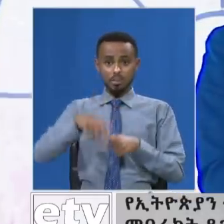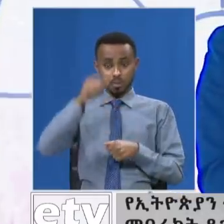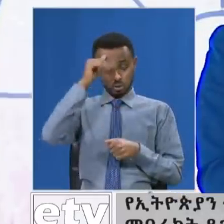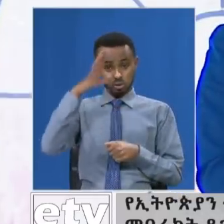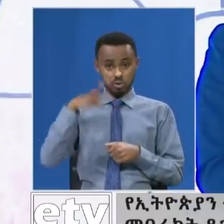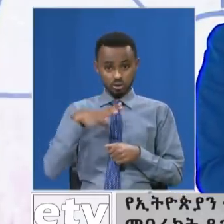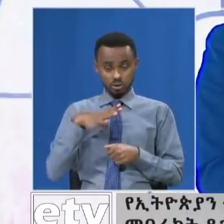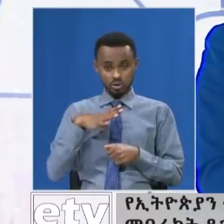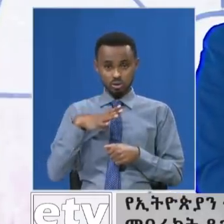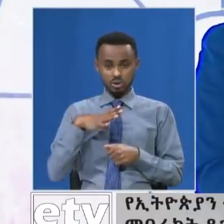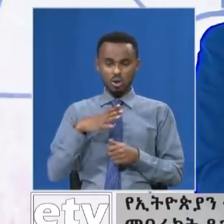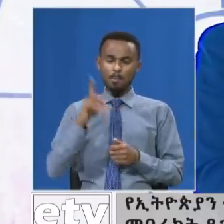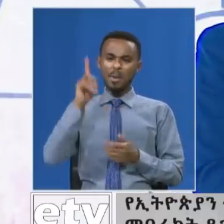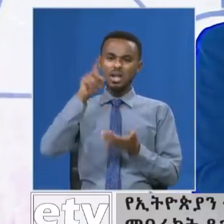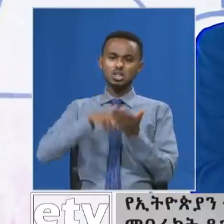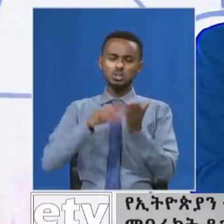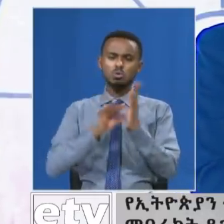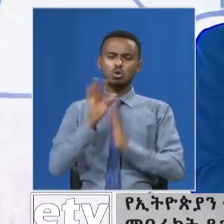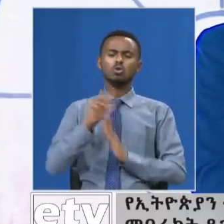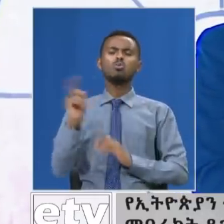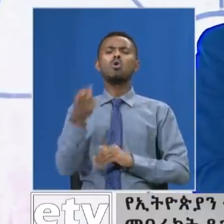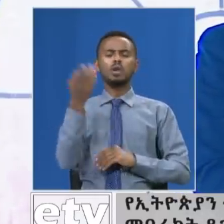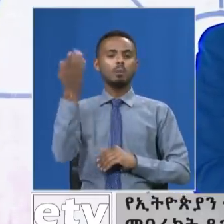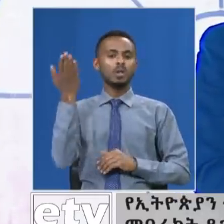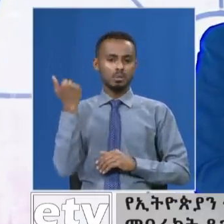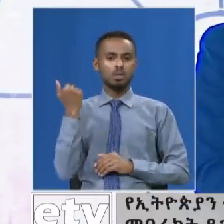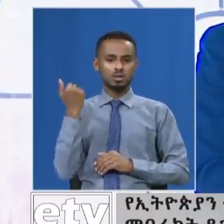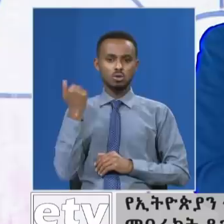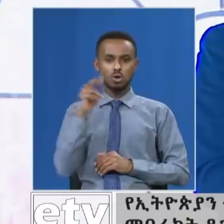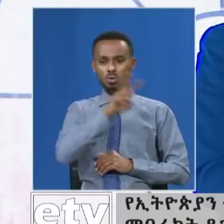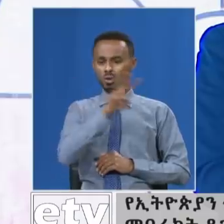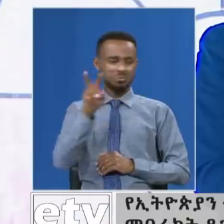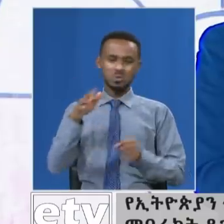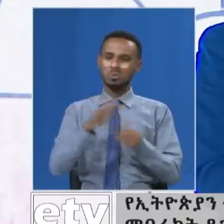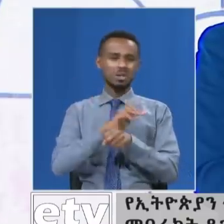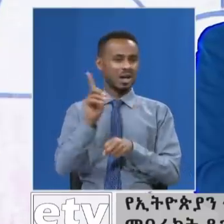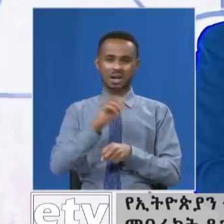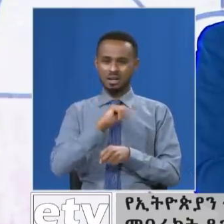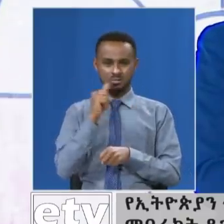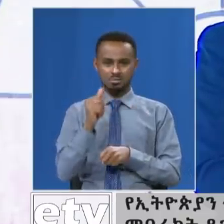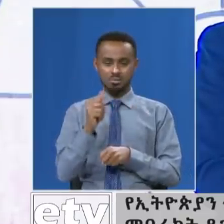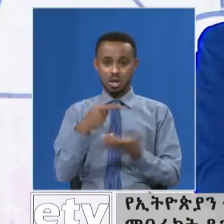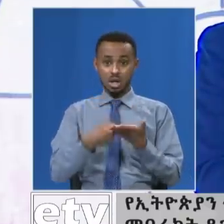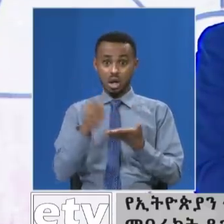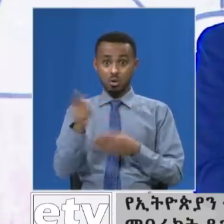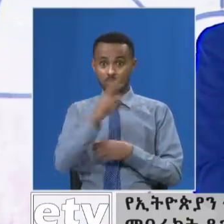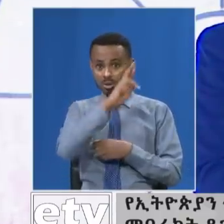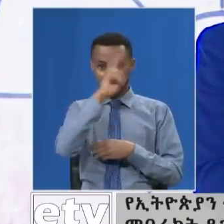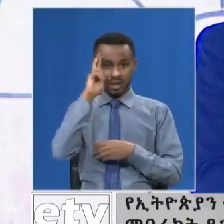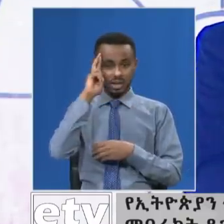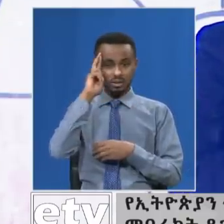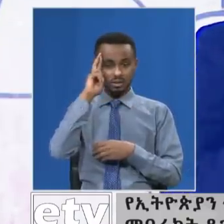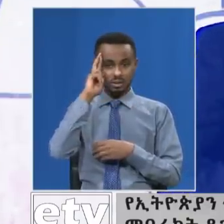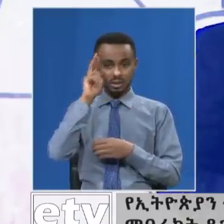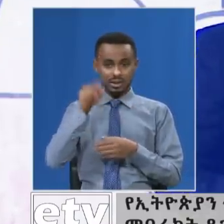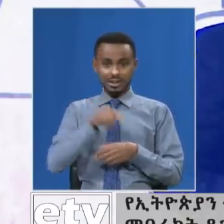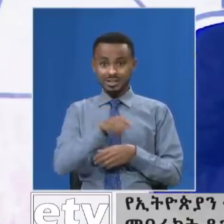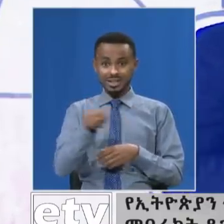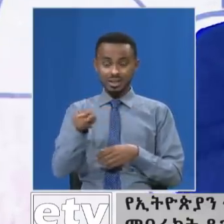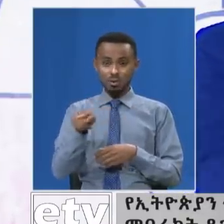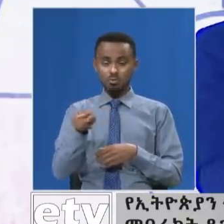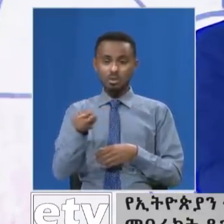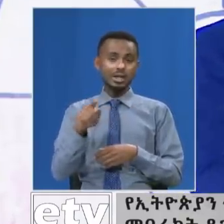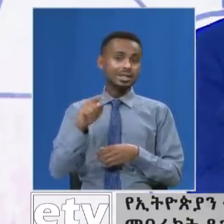ሰዎች በሺም ይቆጠሩ መሆን ነበረባቸው። 200 በቂ አይደለም። ይሄ የሆነበት ምክንያት